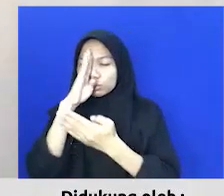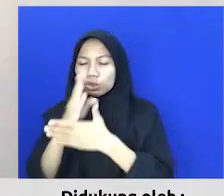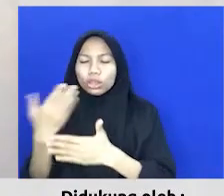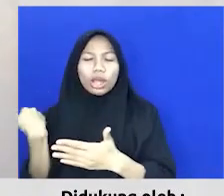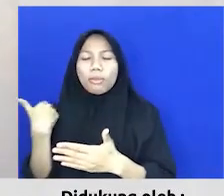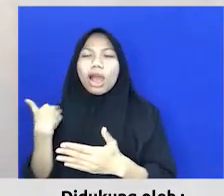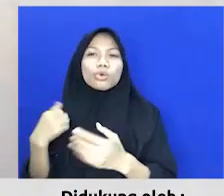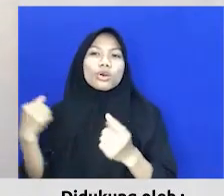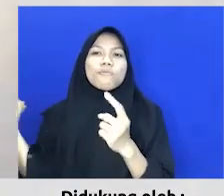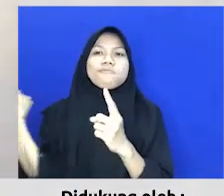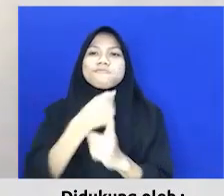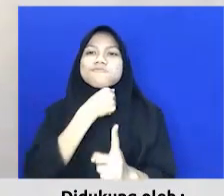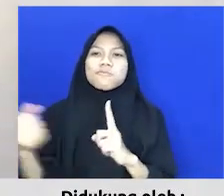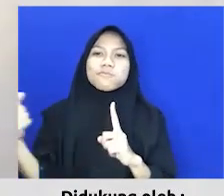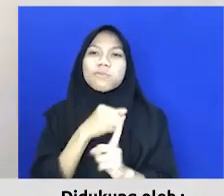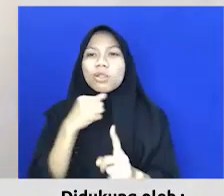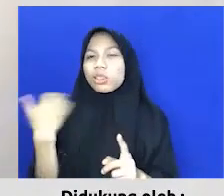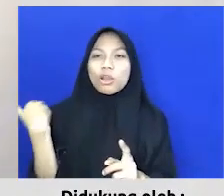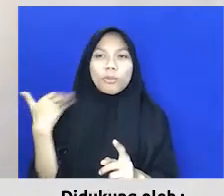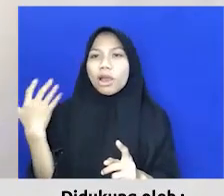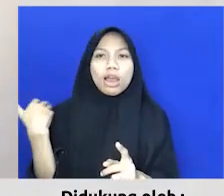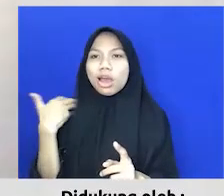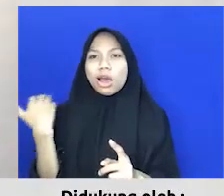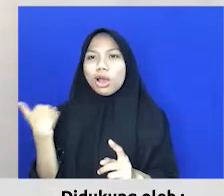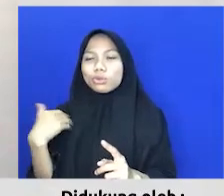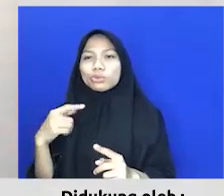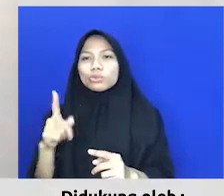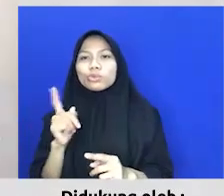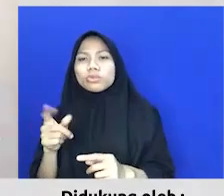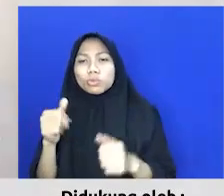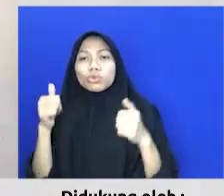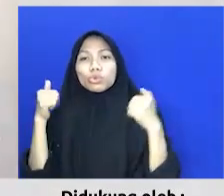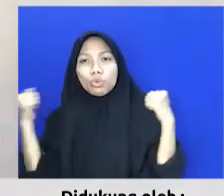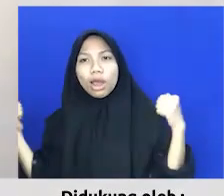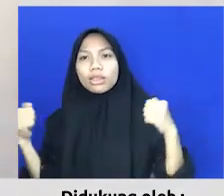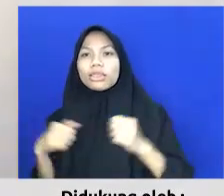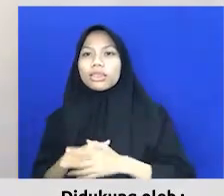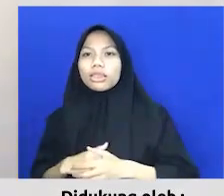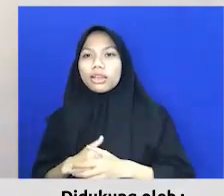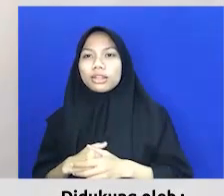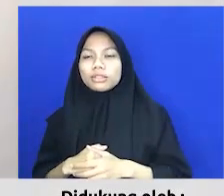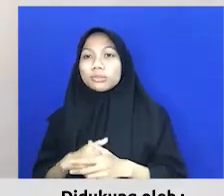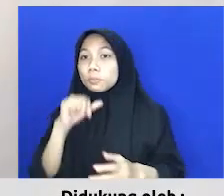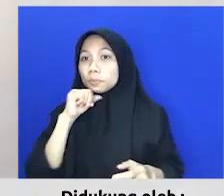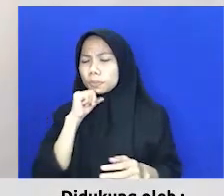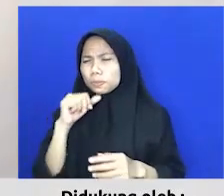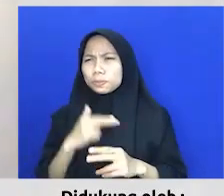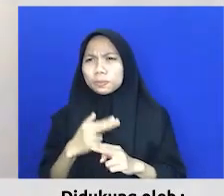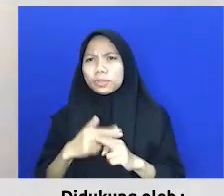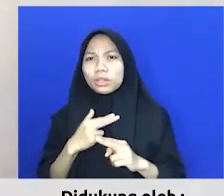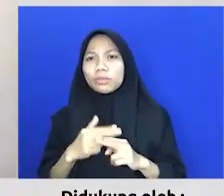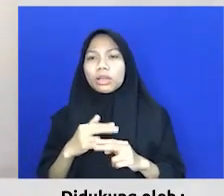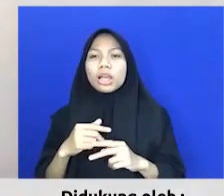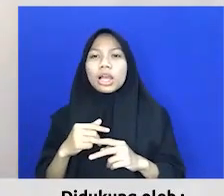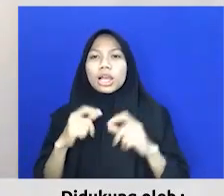luar negeri, maka itu dikagumi oleh orang-orang di luar. So ini lain sama sekali, bukan